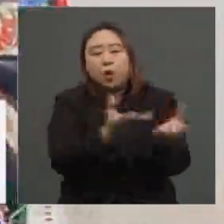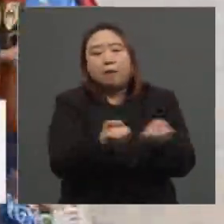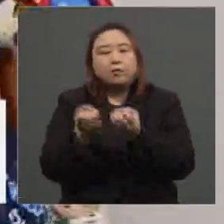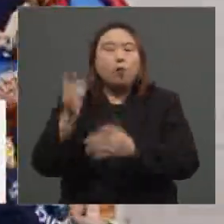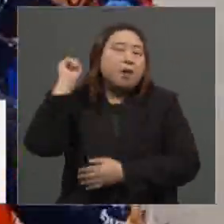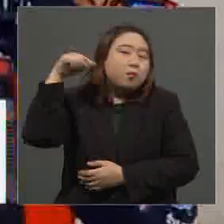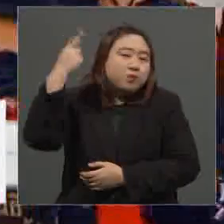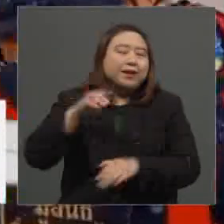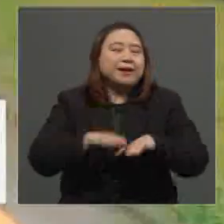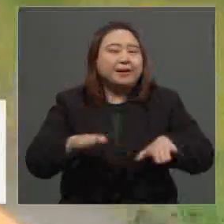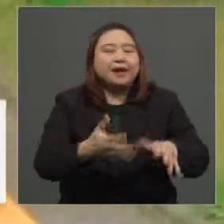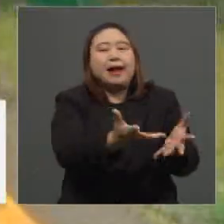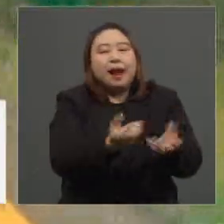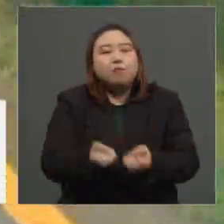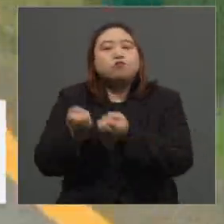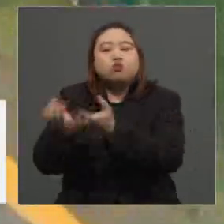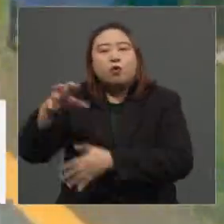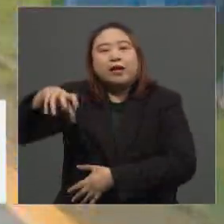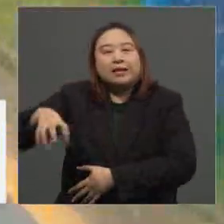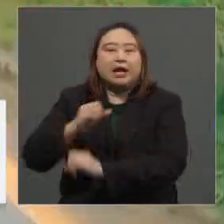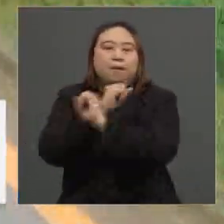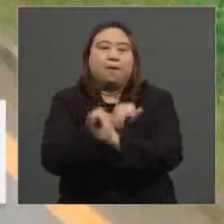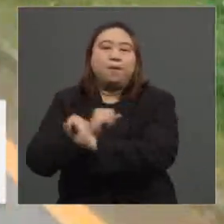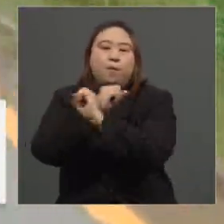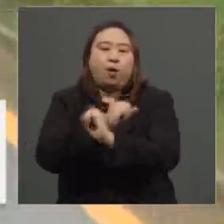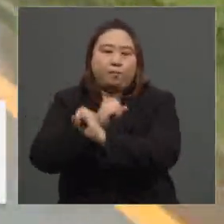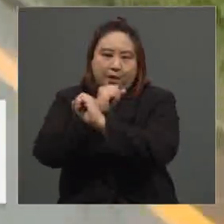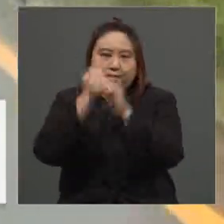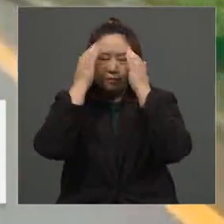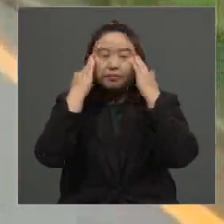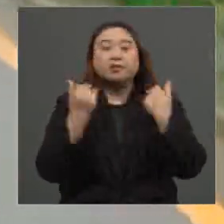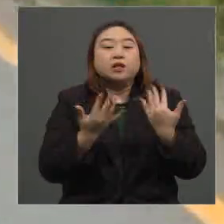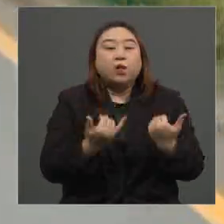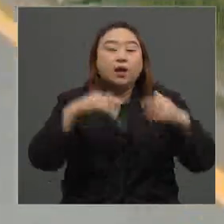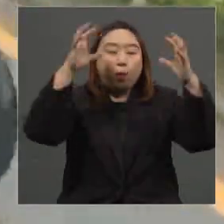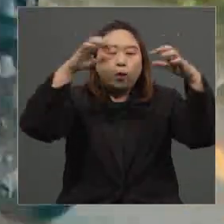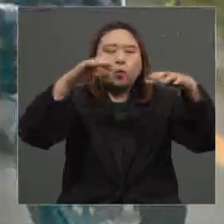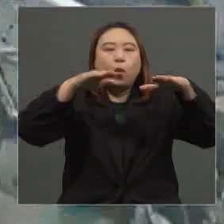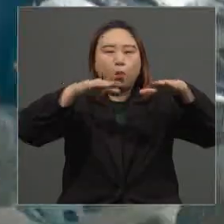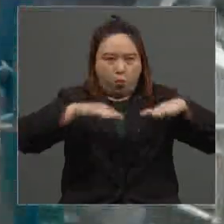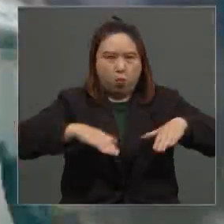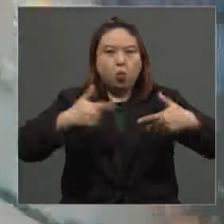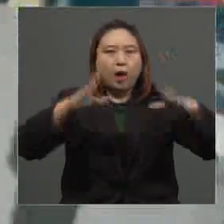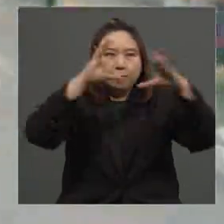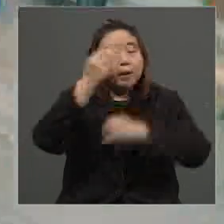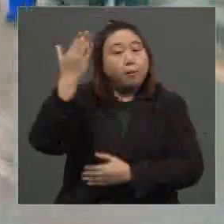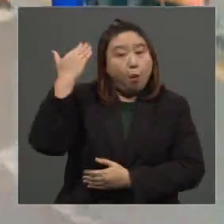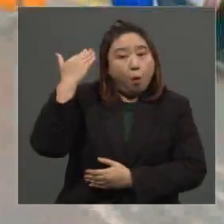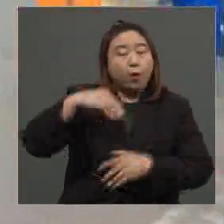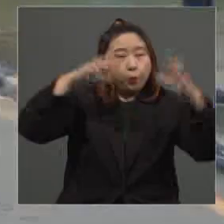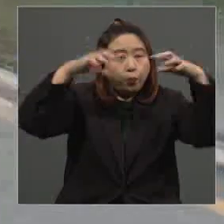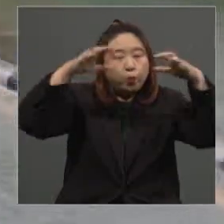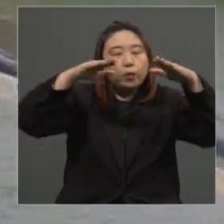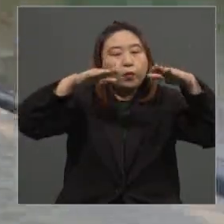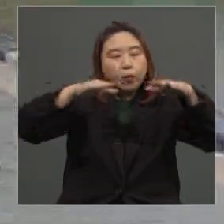หญิงและเด็กนำไปไว้ในพื้นที่ปลอดภัยด้วยภาพรวมนะครับตอนนี้ฝนตกน้อยลงนะตั้งแต่เมื่อคืนที่ผ่านมาทำให้ปริมาณ